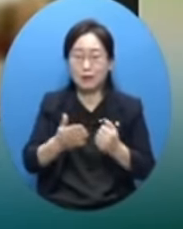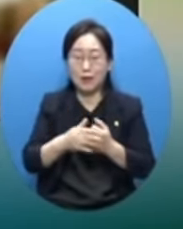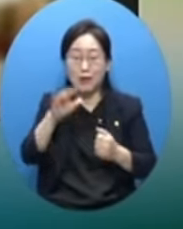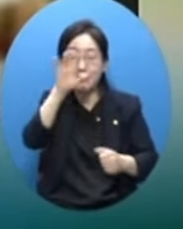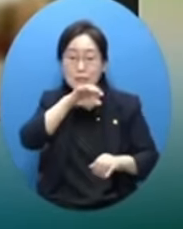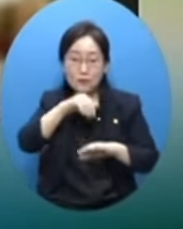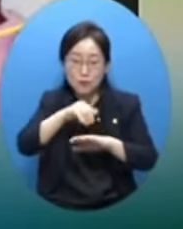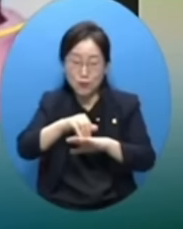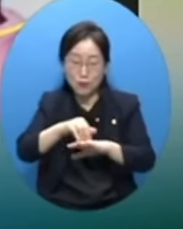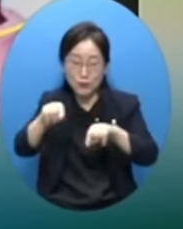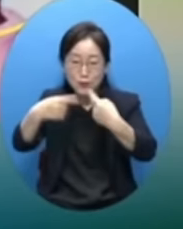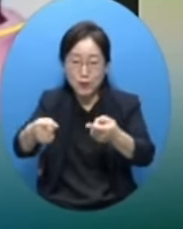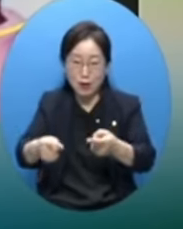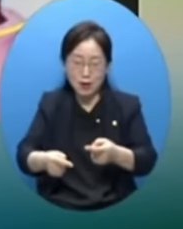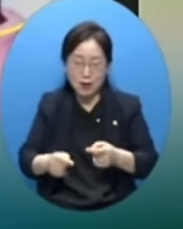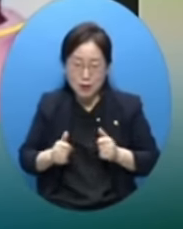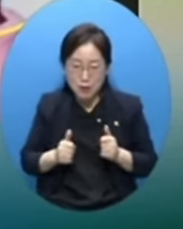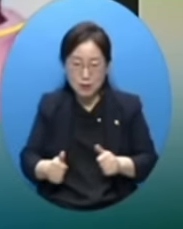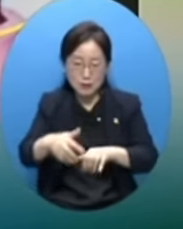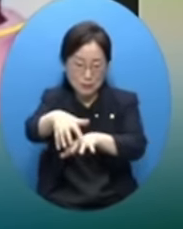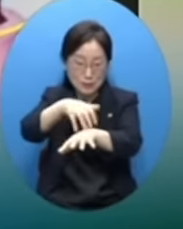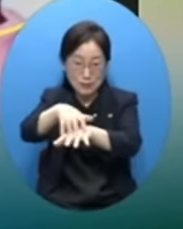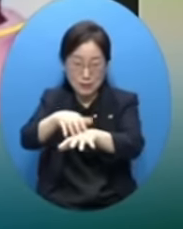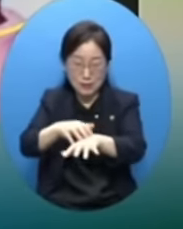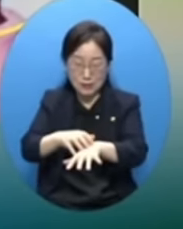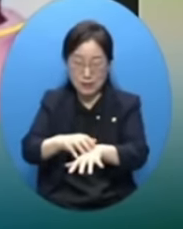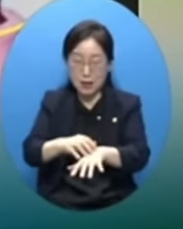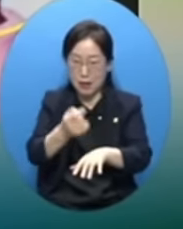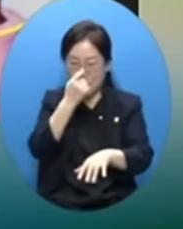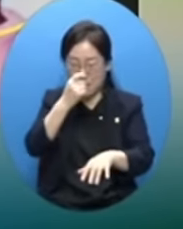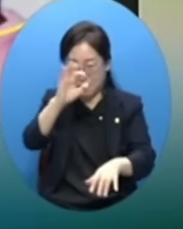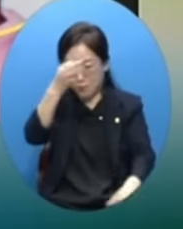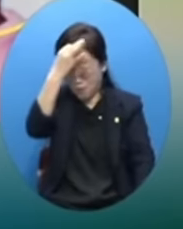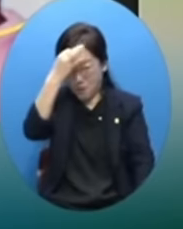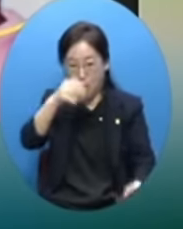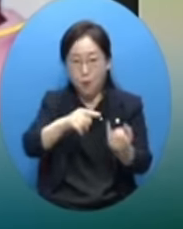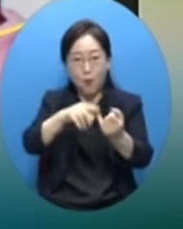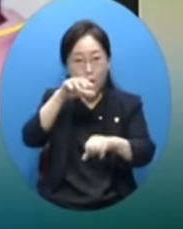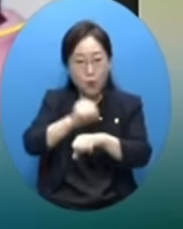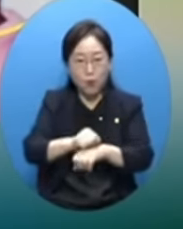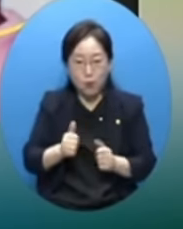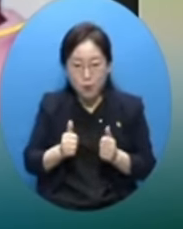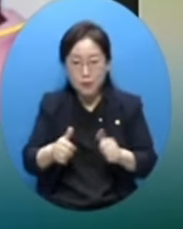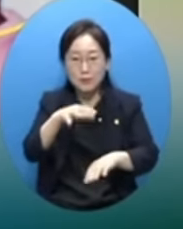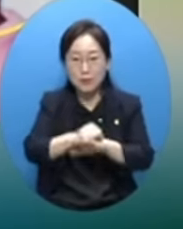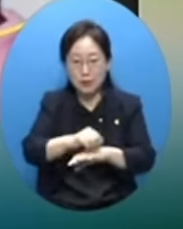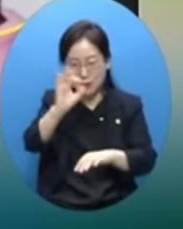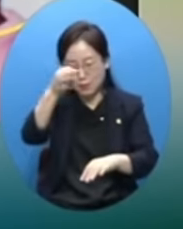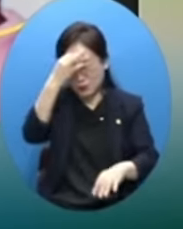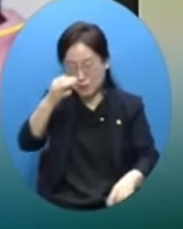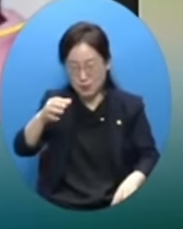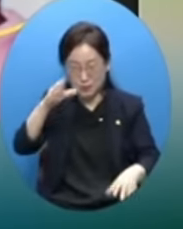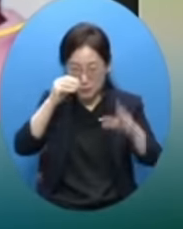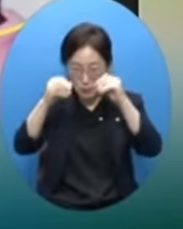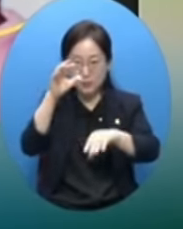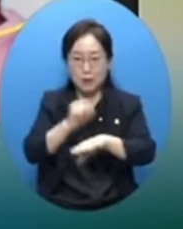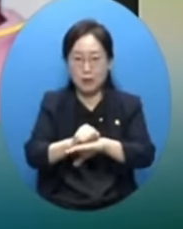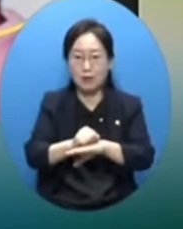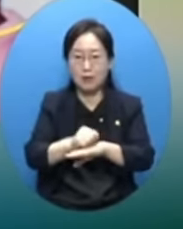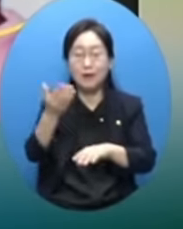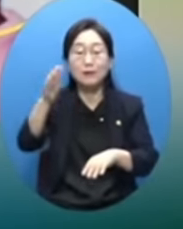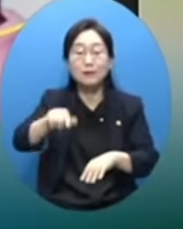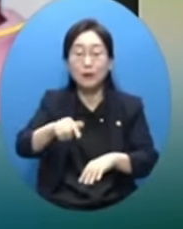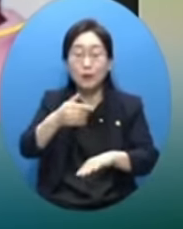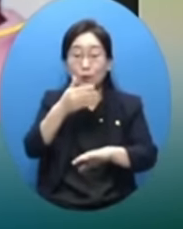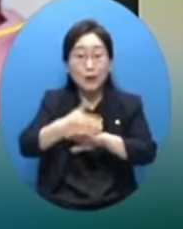들어가서 열심히 편물 기술을 배우는데 뛰어난 손재주와 성실함으로 빠르게 기술을 익힐 수가 있었습니다. 그런데 너무나 감사한